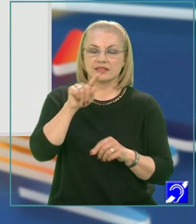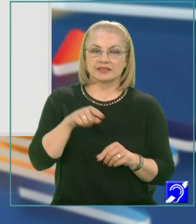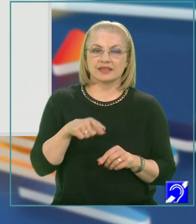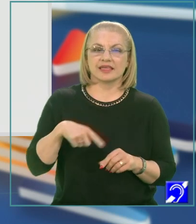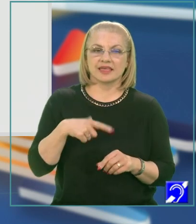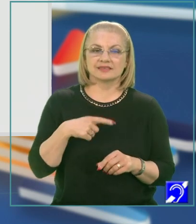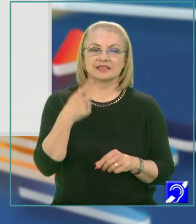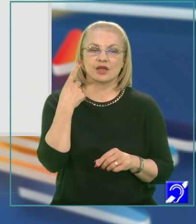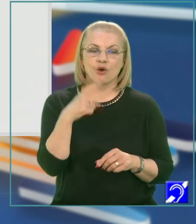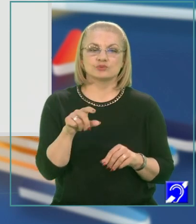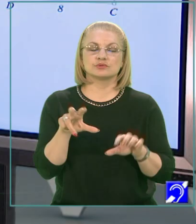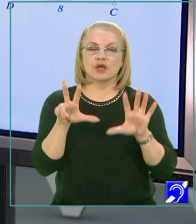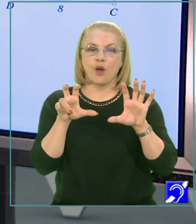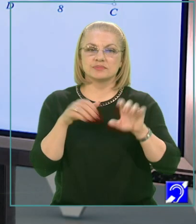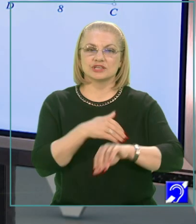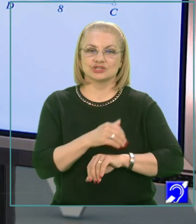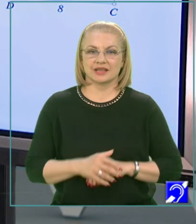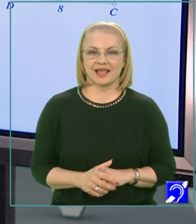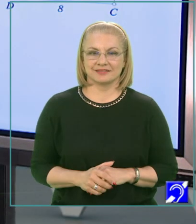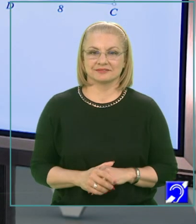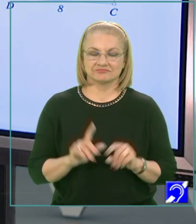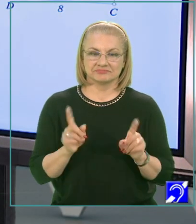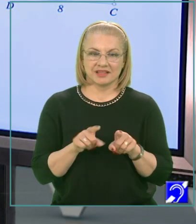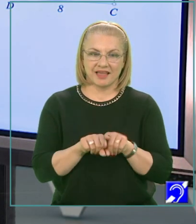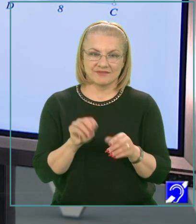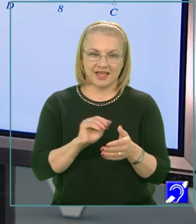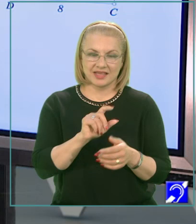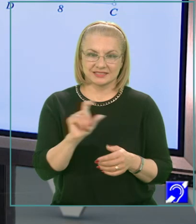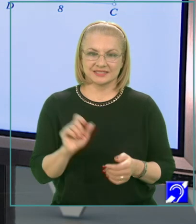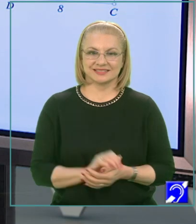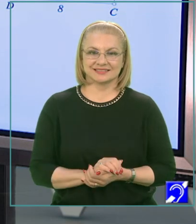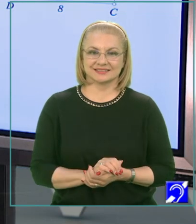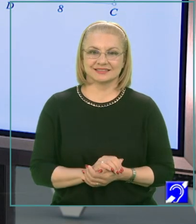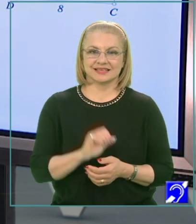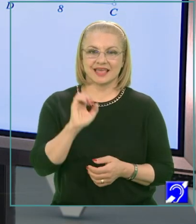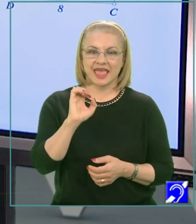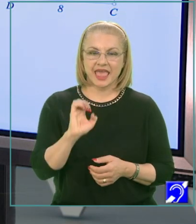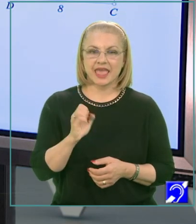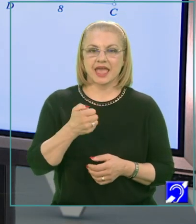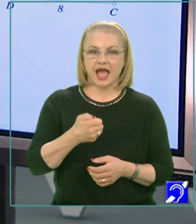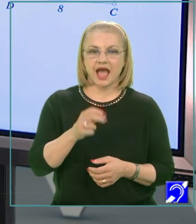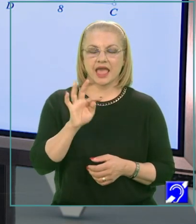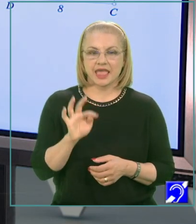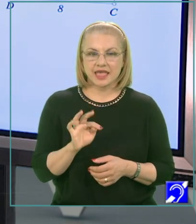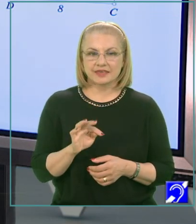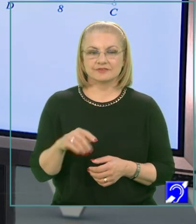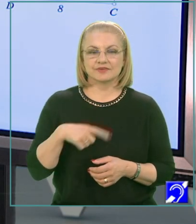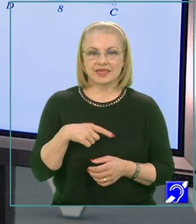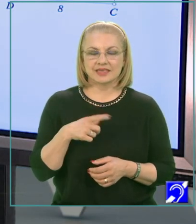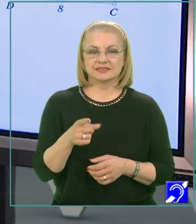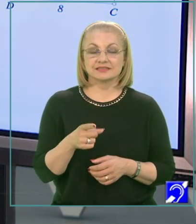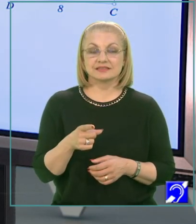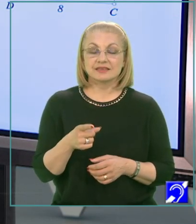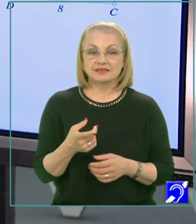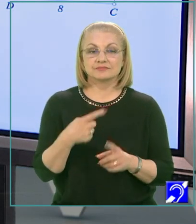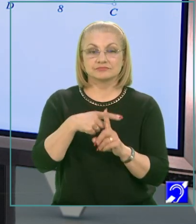de 180 de grade, așa cum am scris aici. Măsura unghiului EAF este suma măsurilor acelor